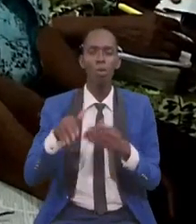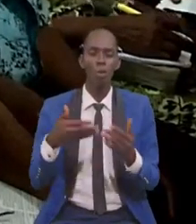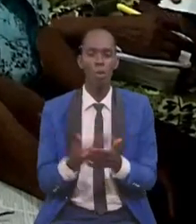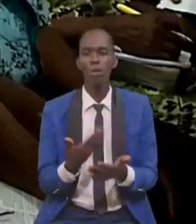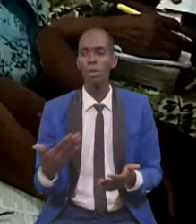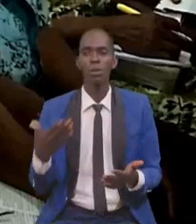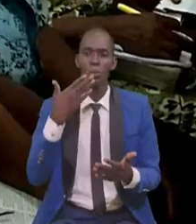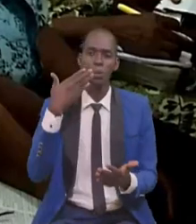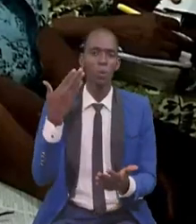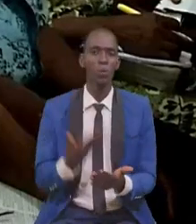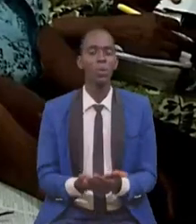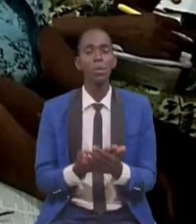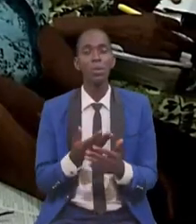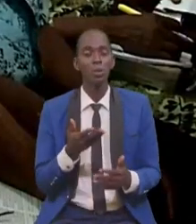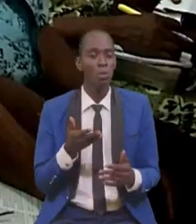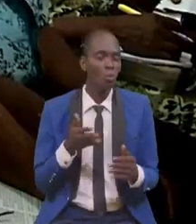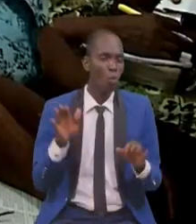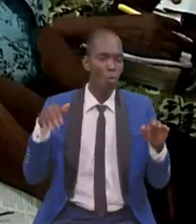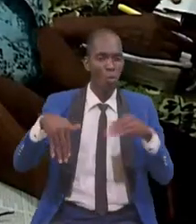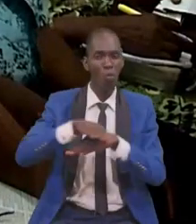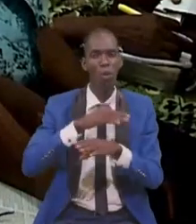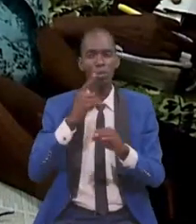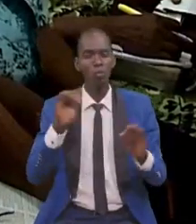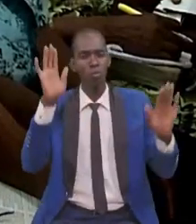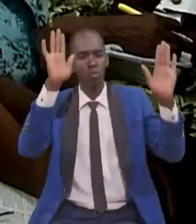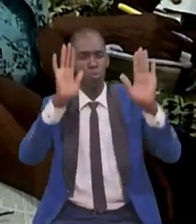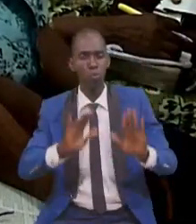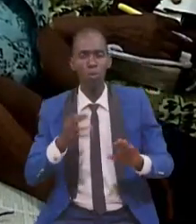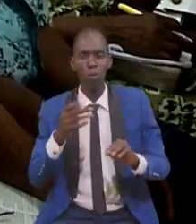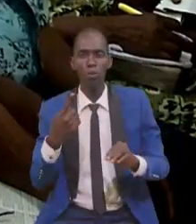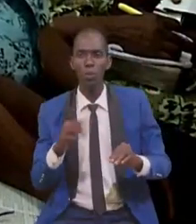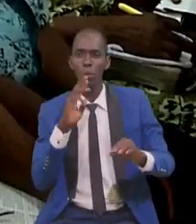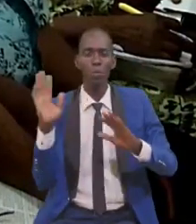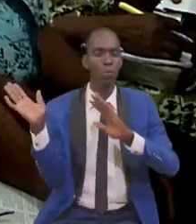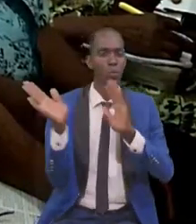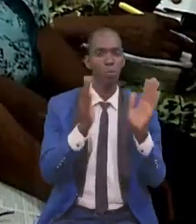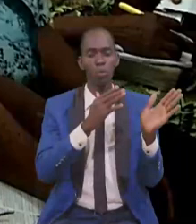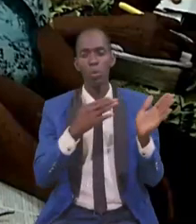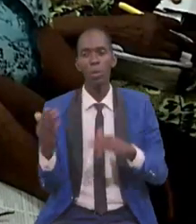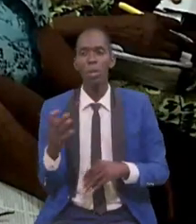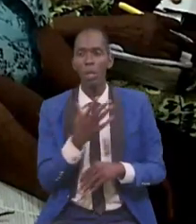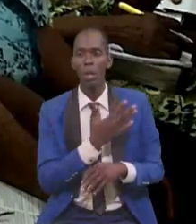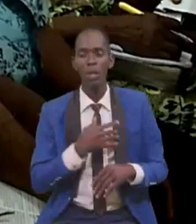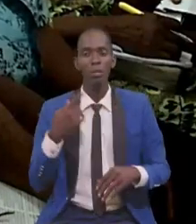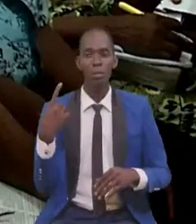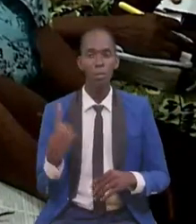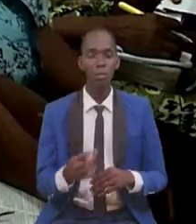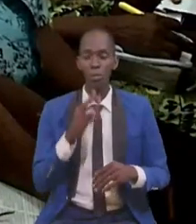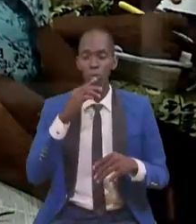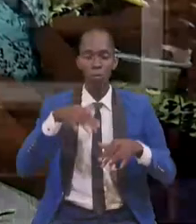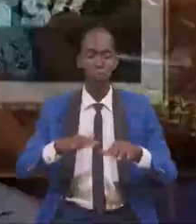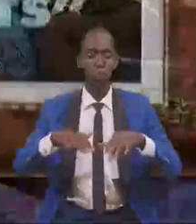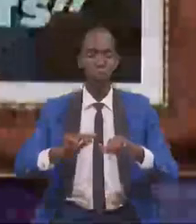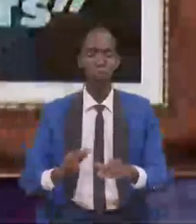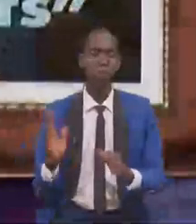Christ fait tout à merveille. Sur la turbulence des vagues des océans et